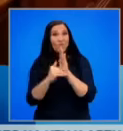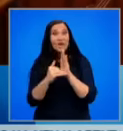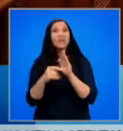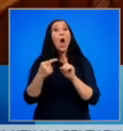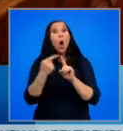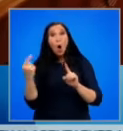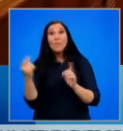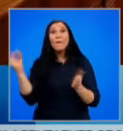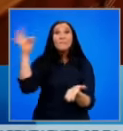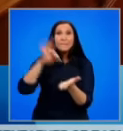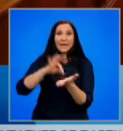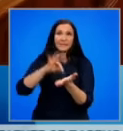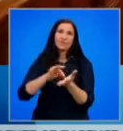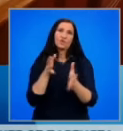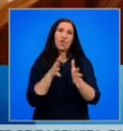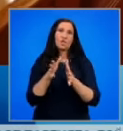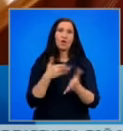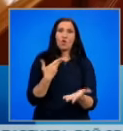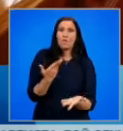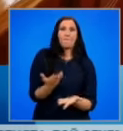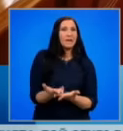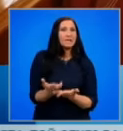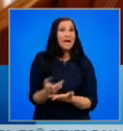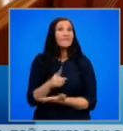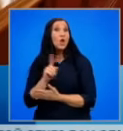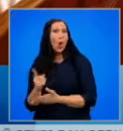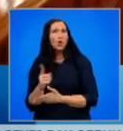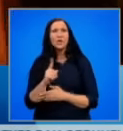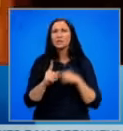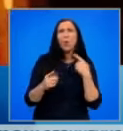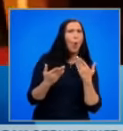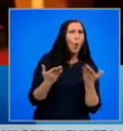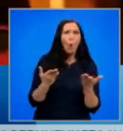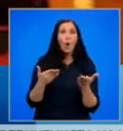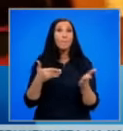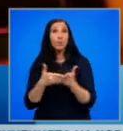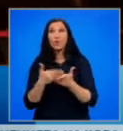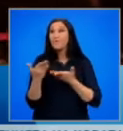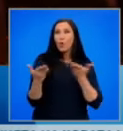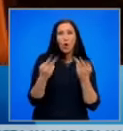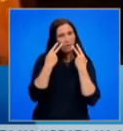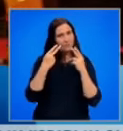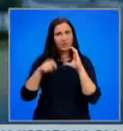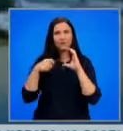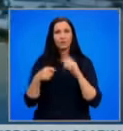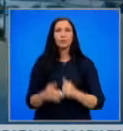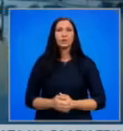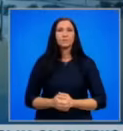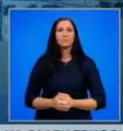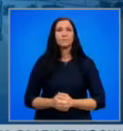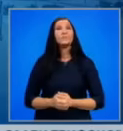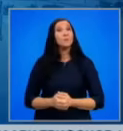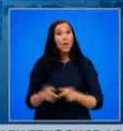от присъстващите народни представители. Кой с кого и кой против кого? Вижте в репортажа.